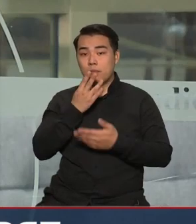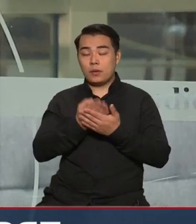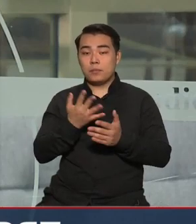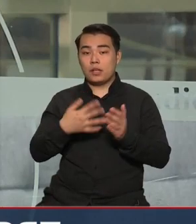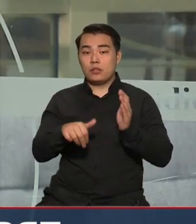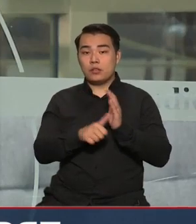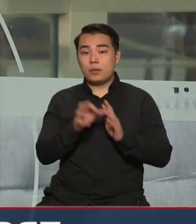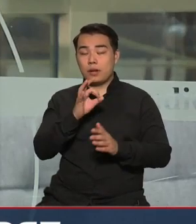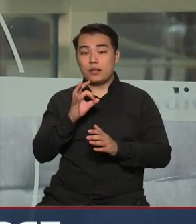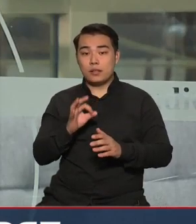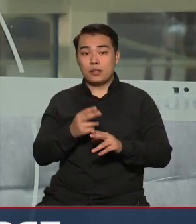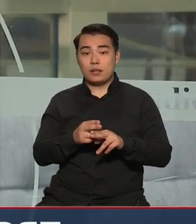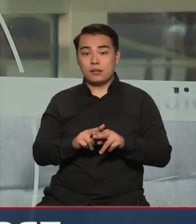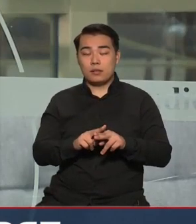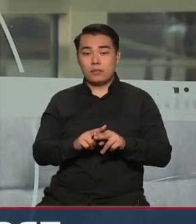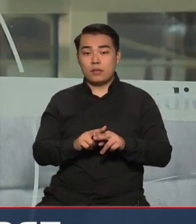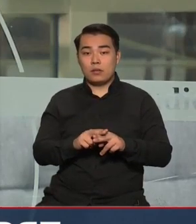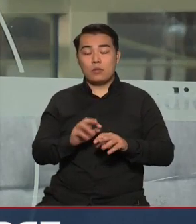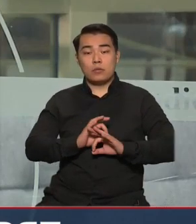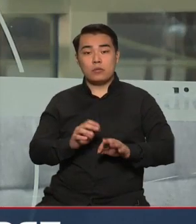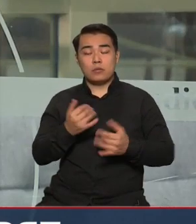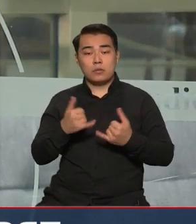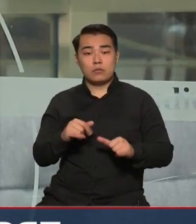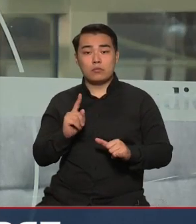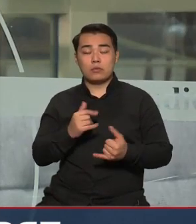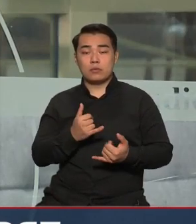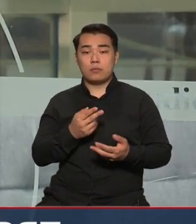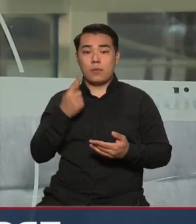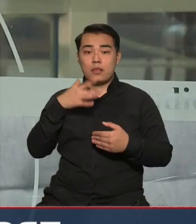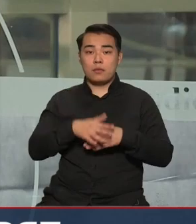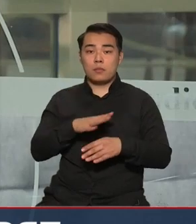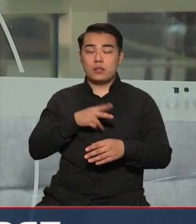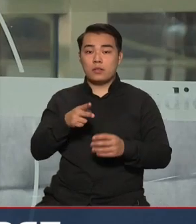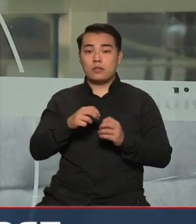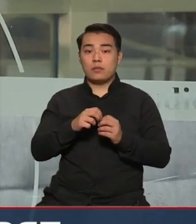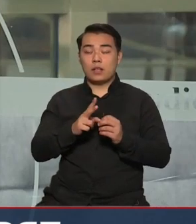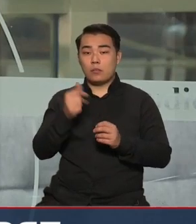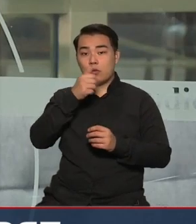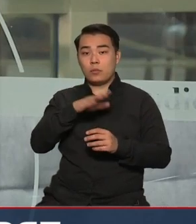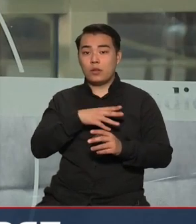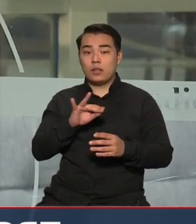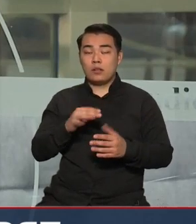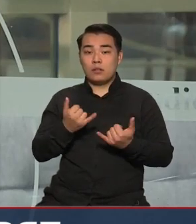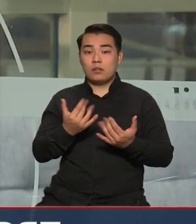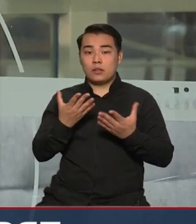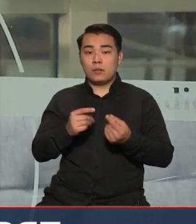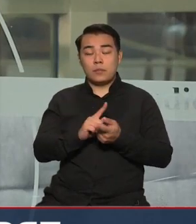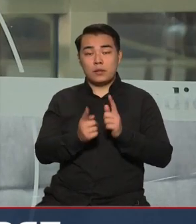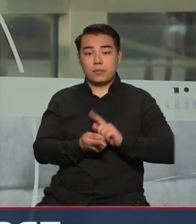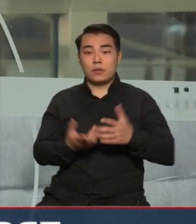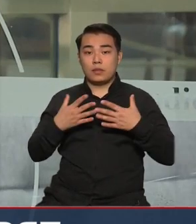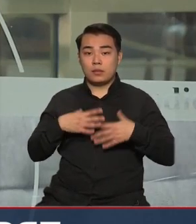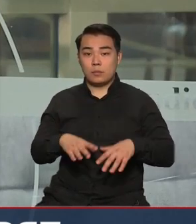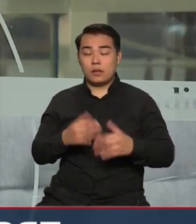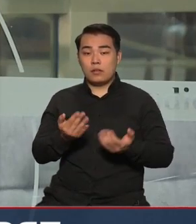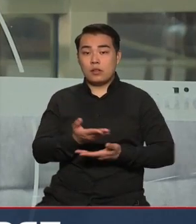56%, удивительно, но она была утверждена в 2012 году, и по сегодняшний день она не менялась. И